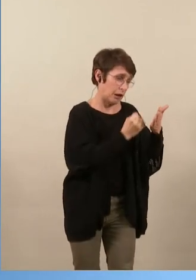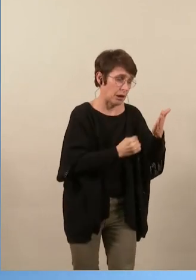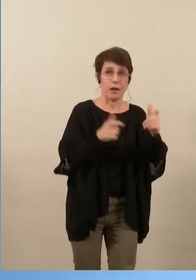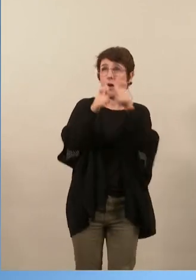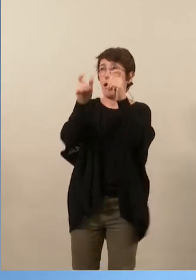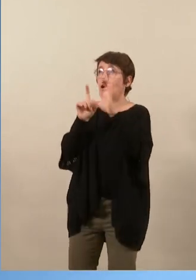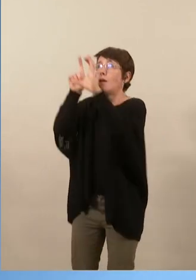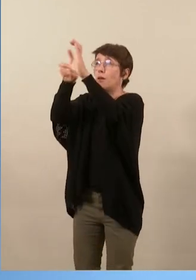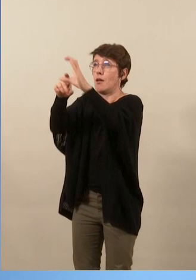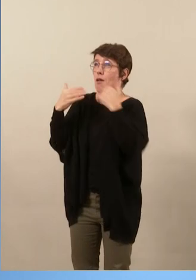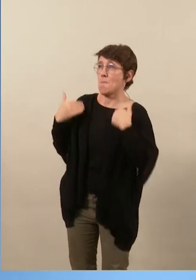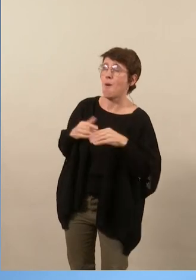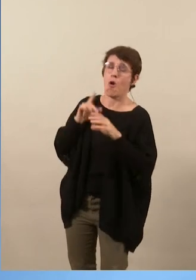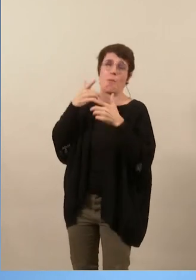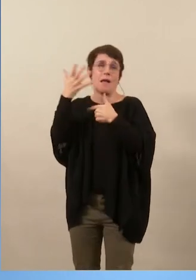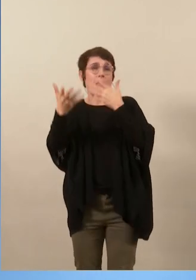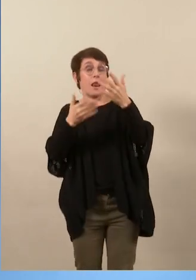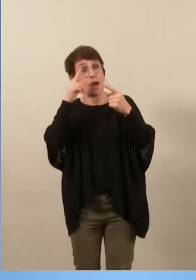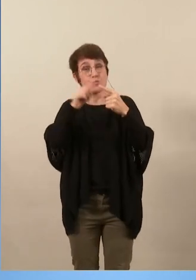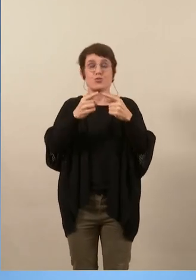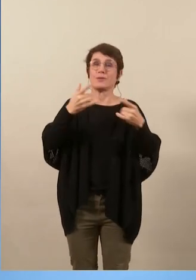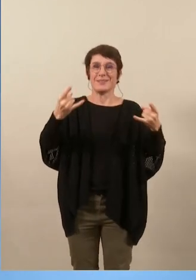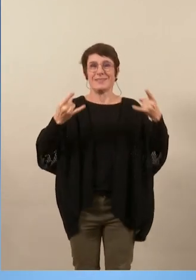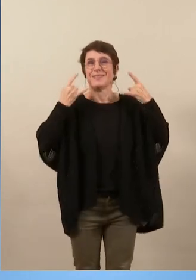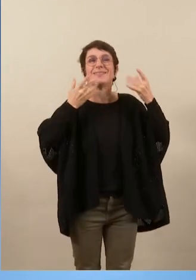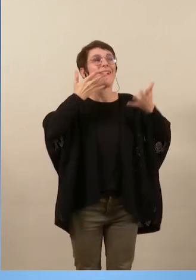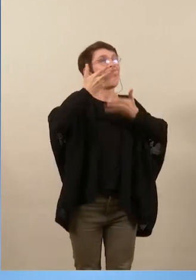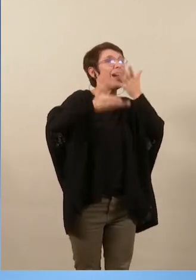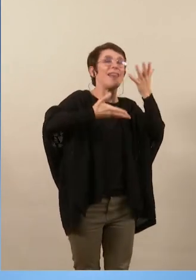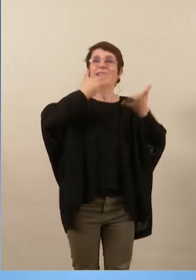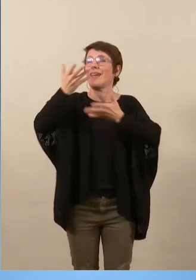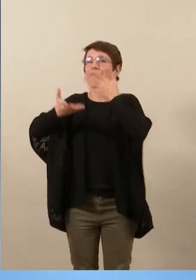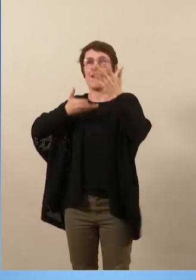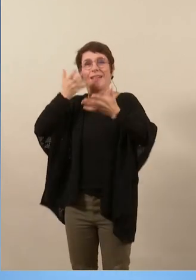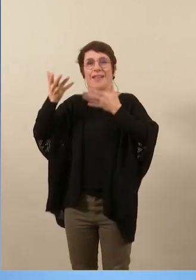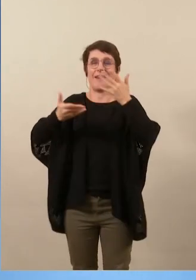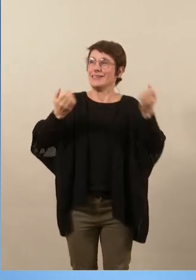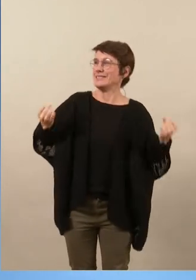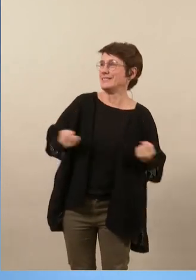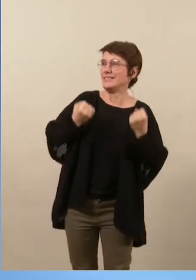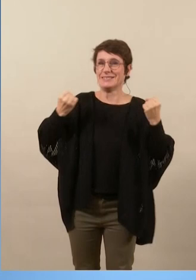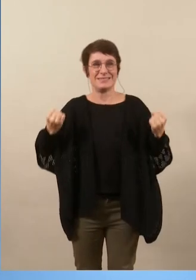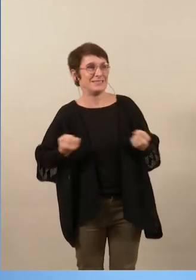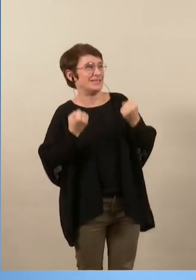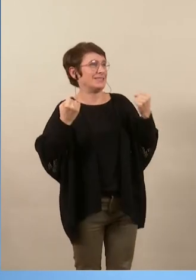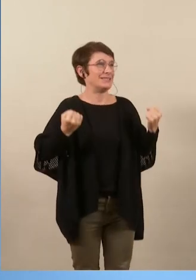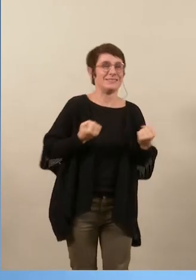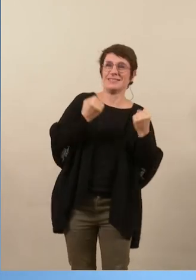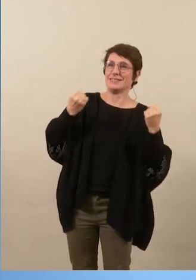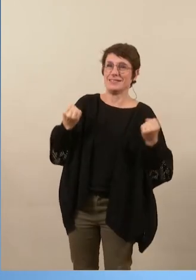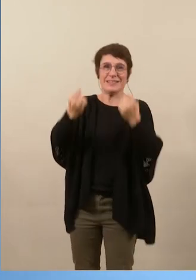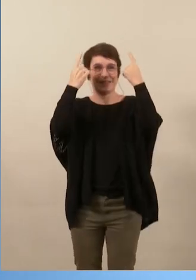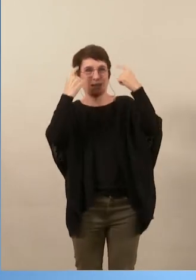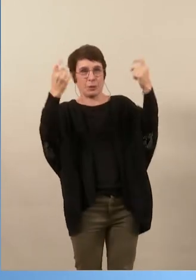vous donner des outils permettant de communiquer d'occuper l'espace médiatique disponible par le discours et l'intention qui chez